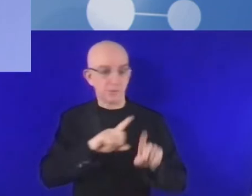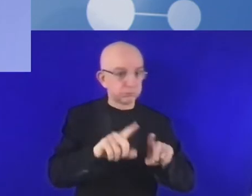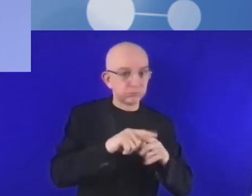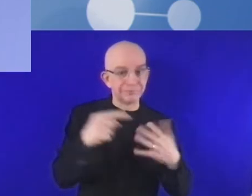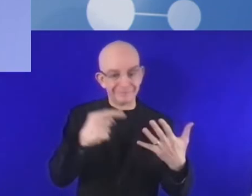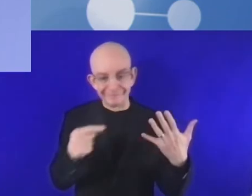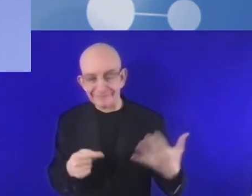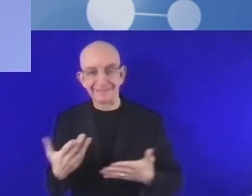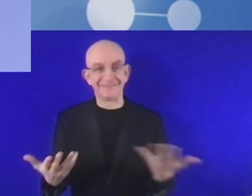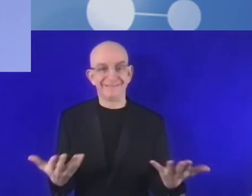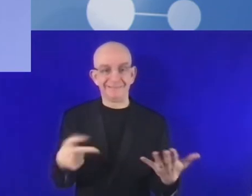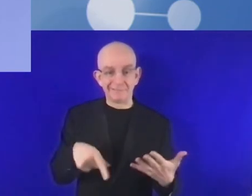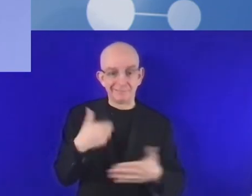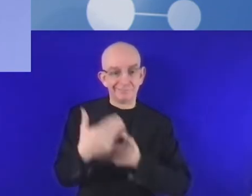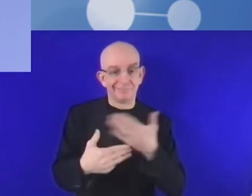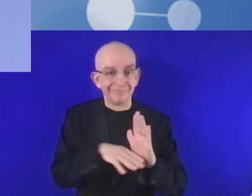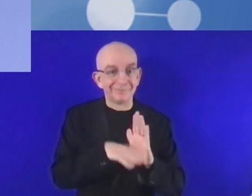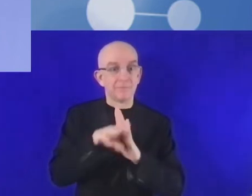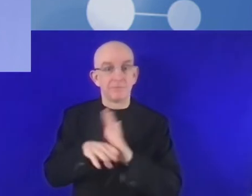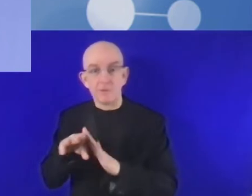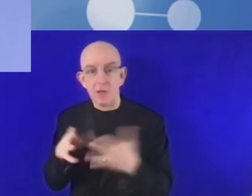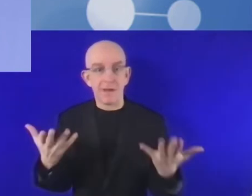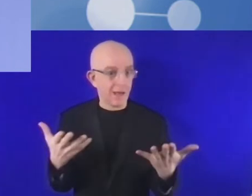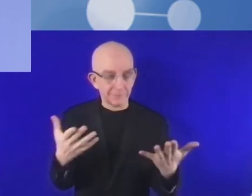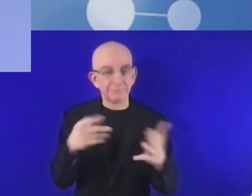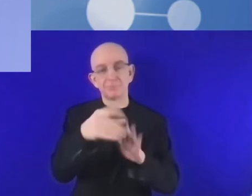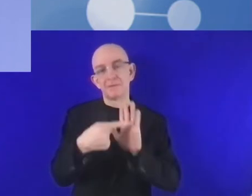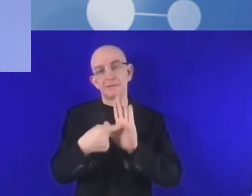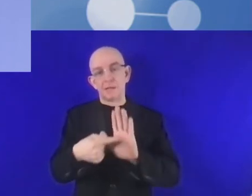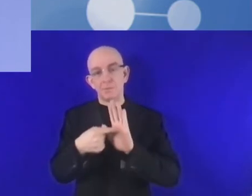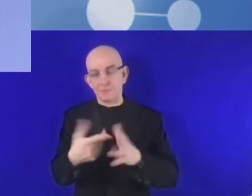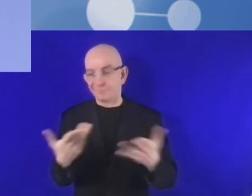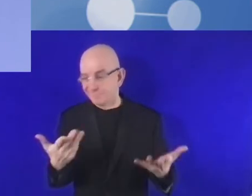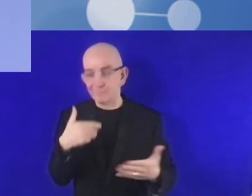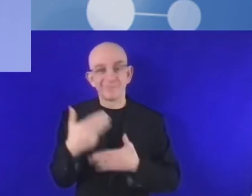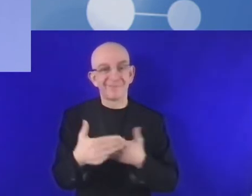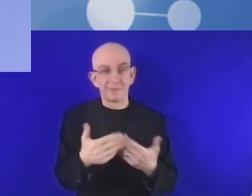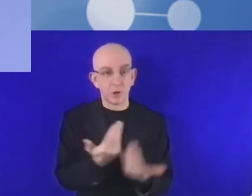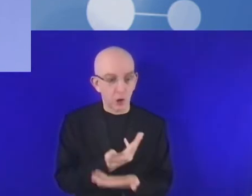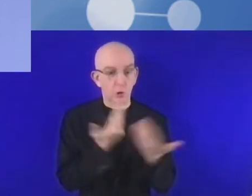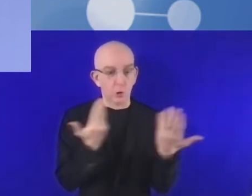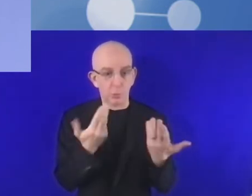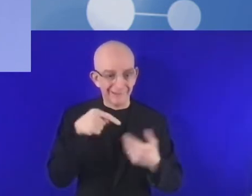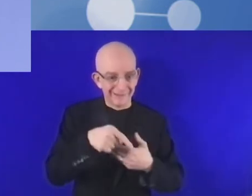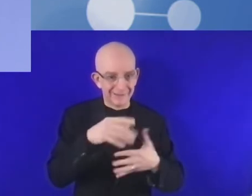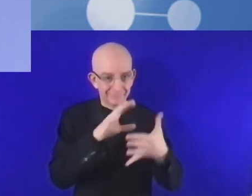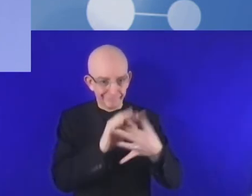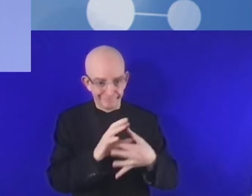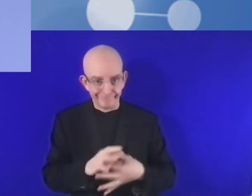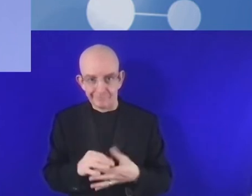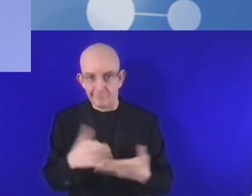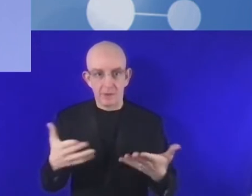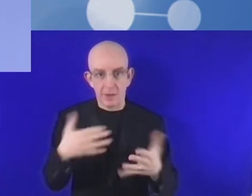够利用发展的具体的这个基建的可能性。如果我们没有基建